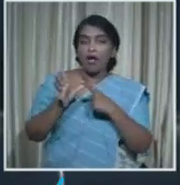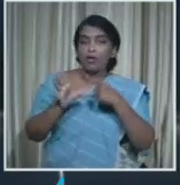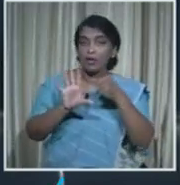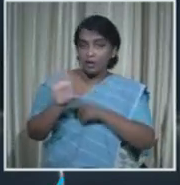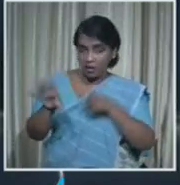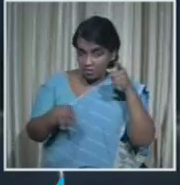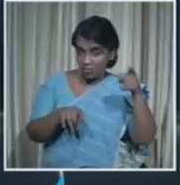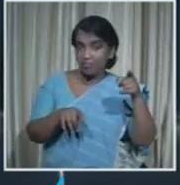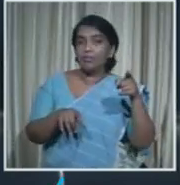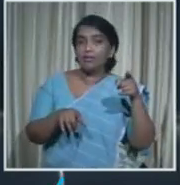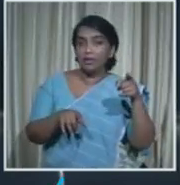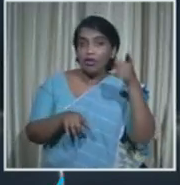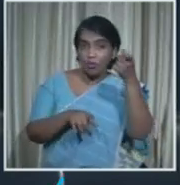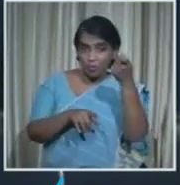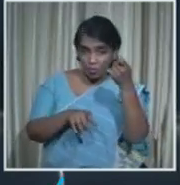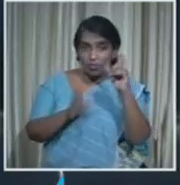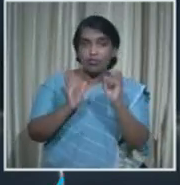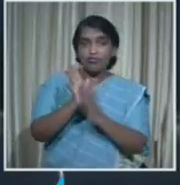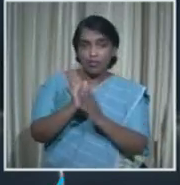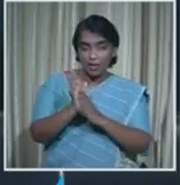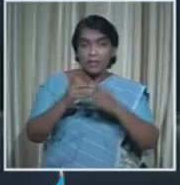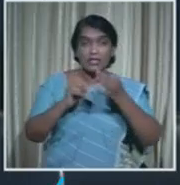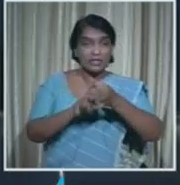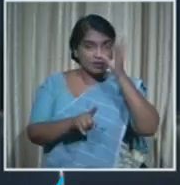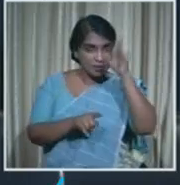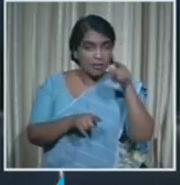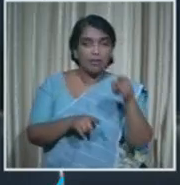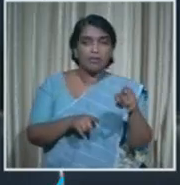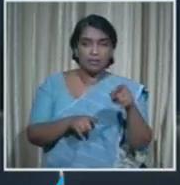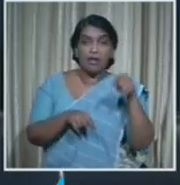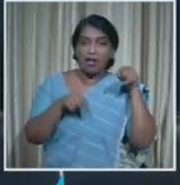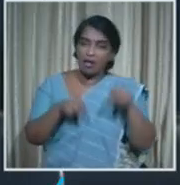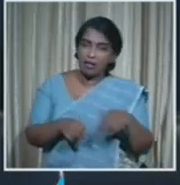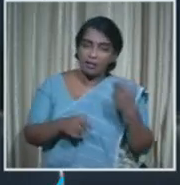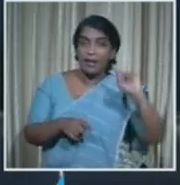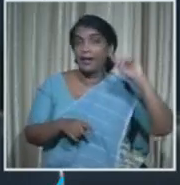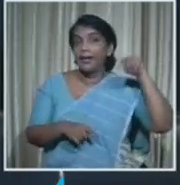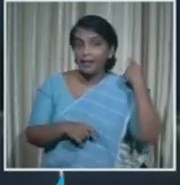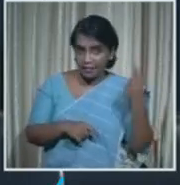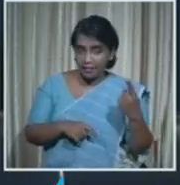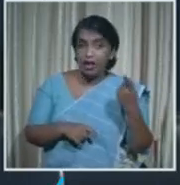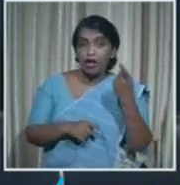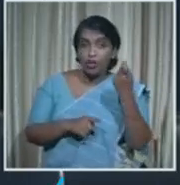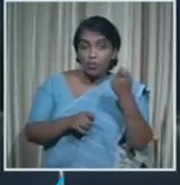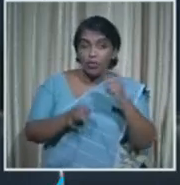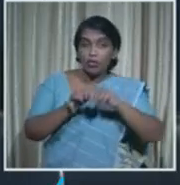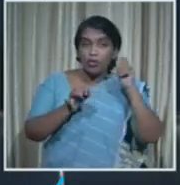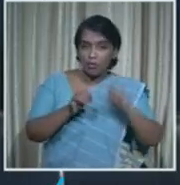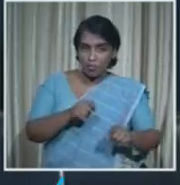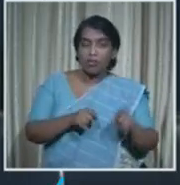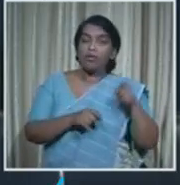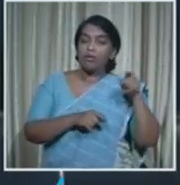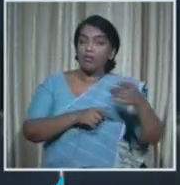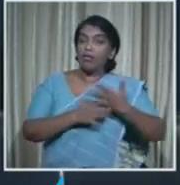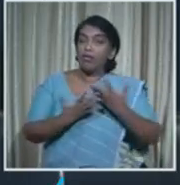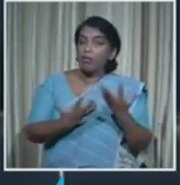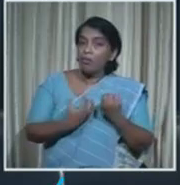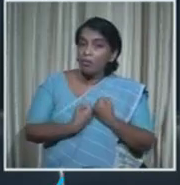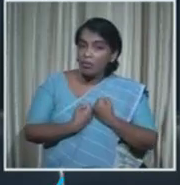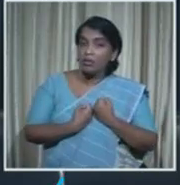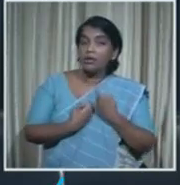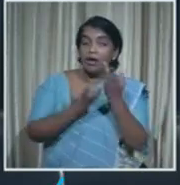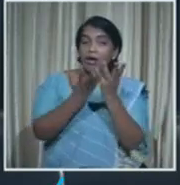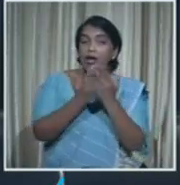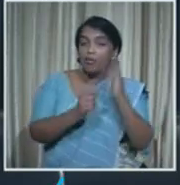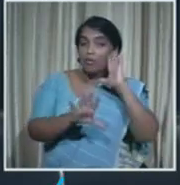මන්ත්‍රීතුමාට මේ මුදල් කොමිටියේ සභාපති හැටියට මම හිතන්නේ අද නැත්තම් හෙට මූල්‍ය මණ්ඩලේ එනවා ඒ වමනා සංඛ්‍යා